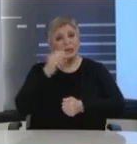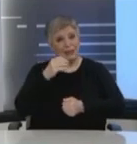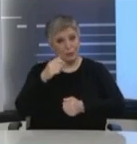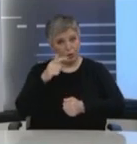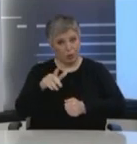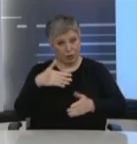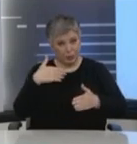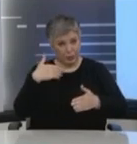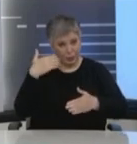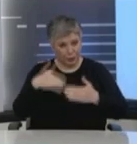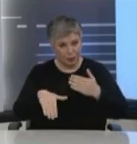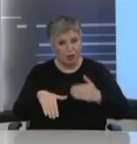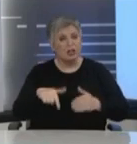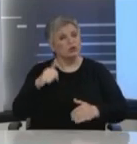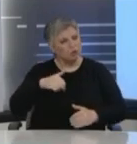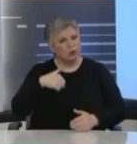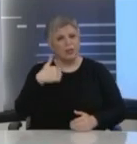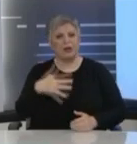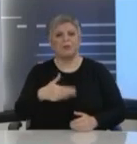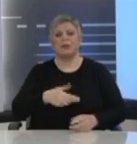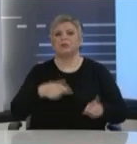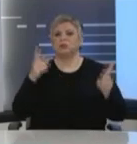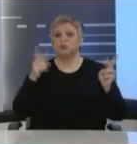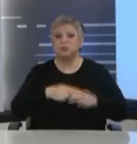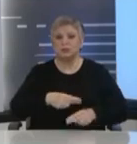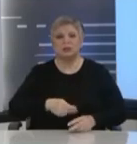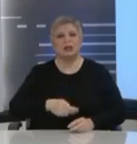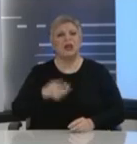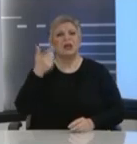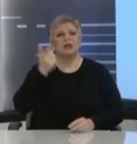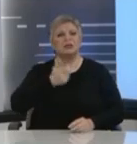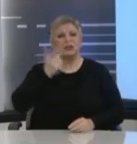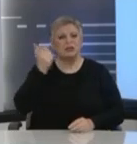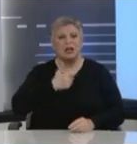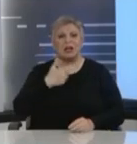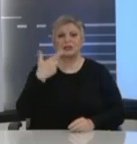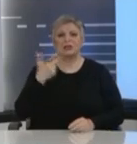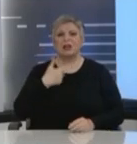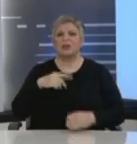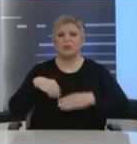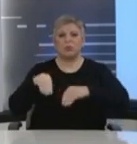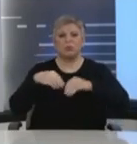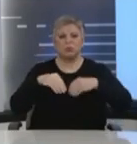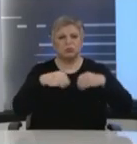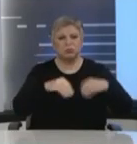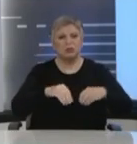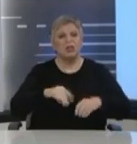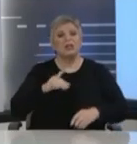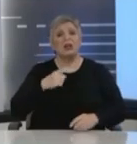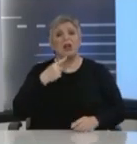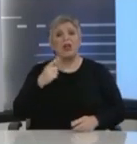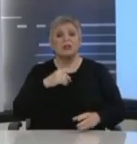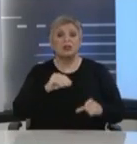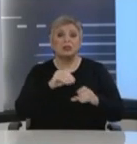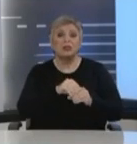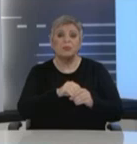νέες περικοπές στις συντάξεις και στο αφορολόγητο. Έχετε εκχωρήσει το δημόσιο πλούτο. Έχετε δεσμευτεί σε υψηλά πρωτογενή